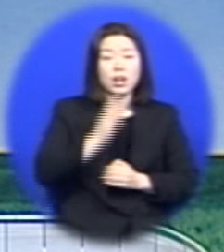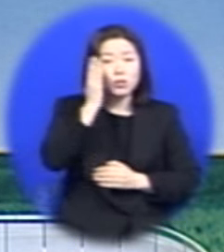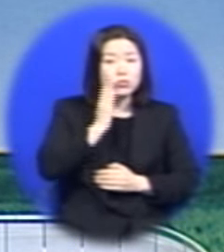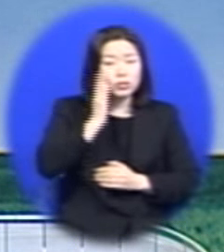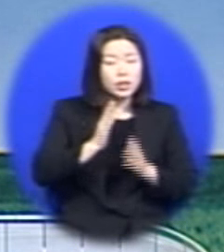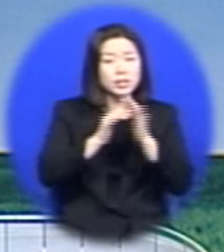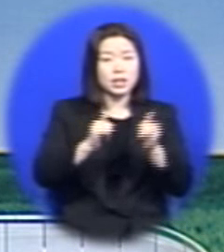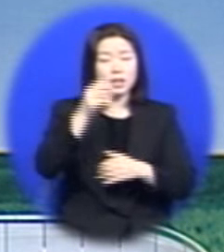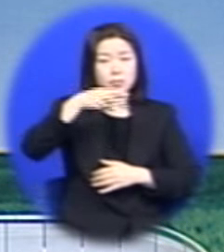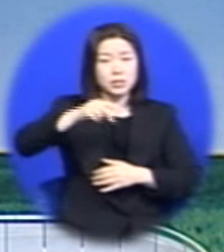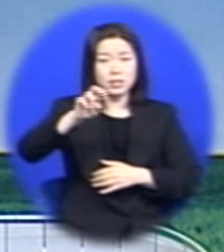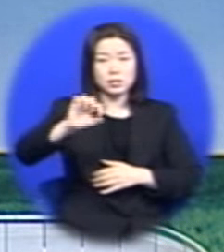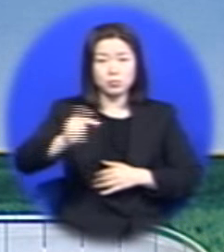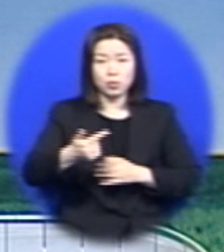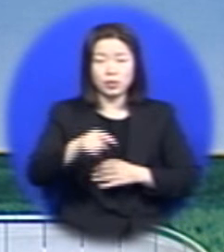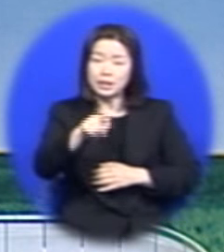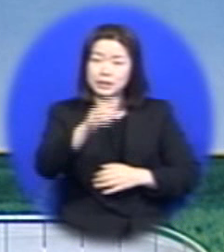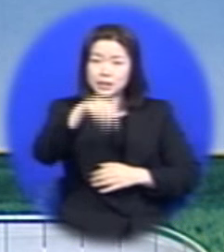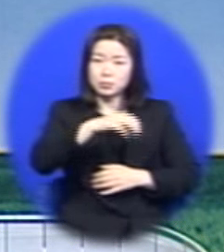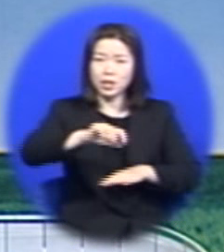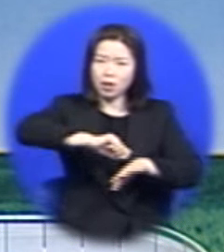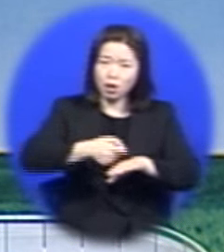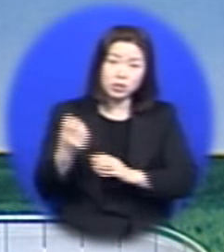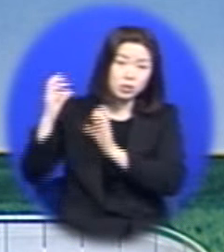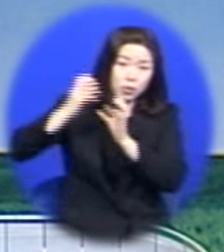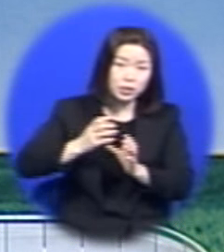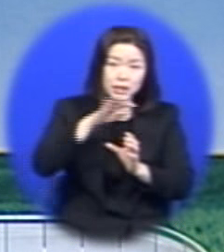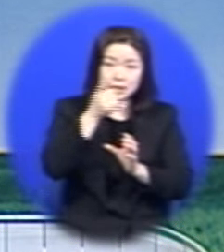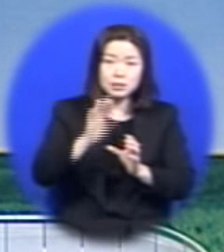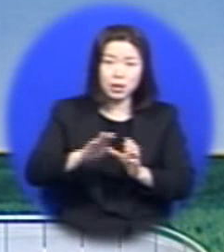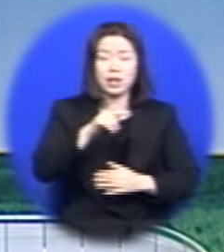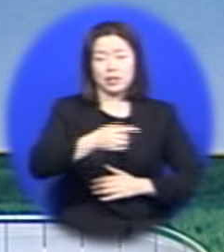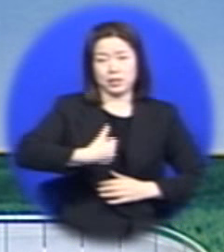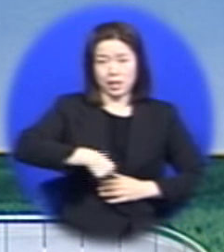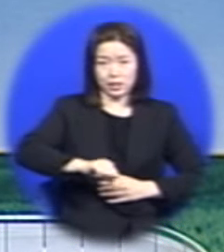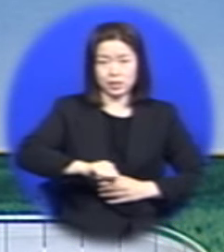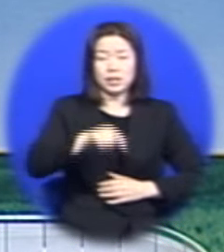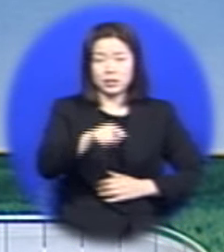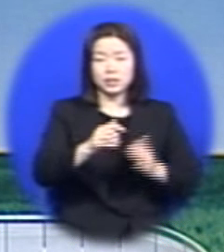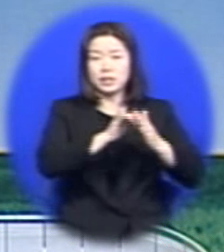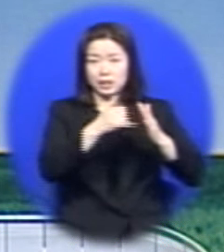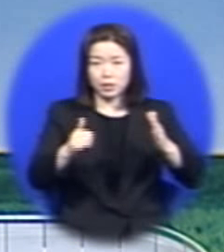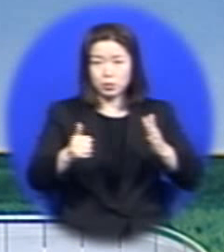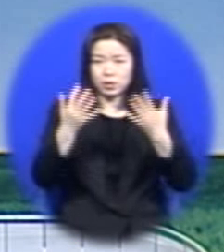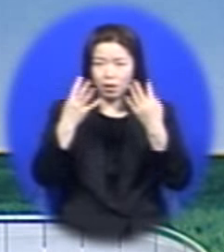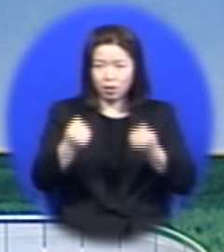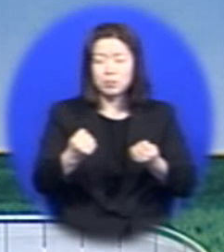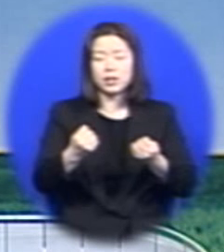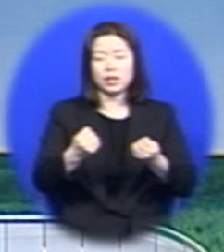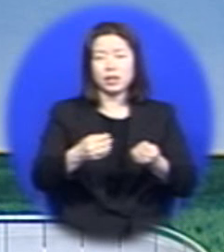시몬이 그 십자가를 억지로 졌지만 그 아들들과 그 가족들이 얼마나